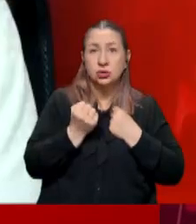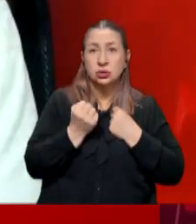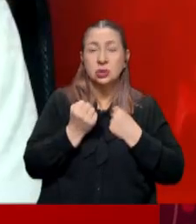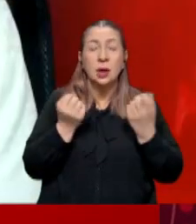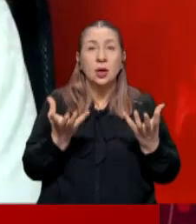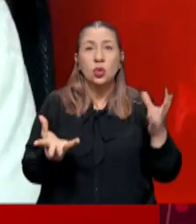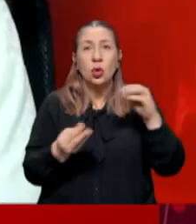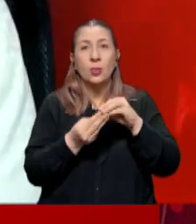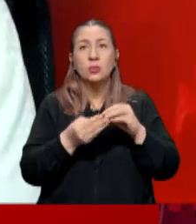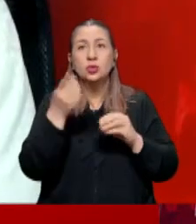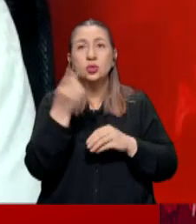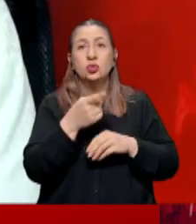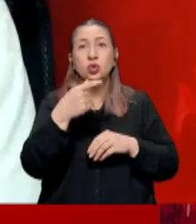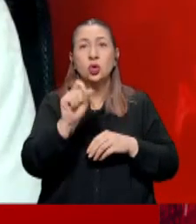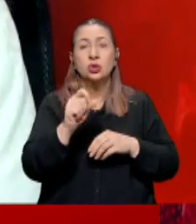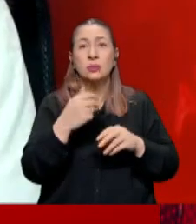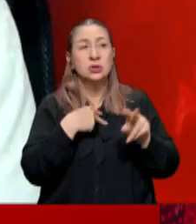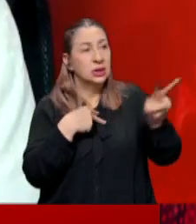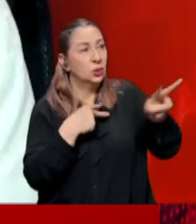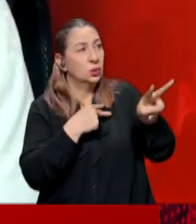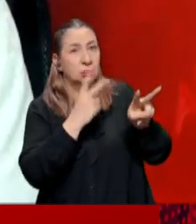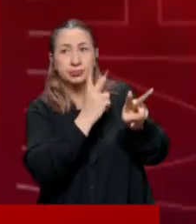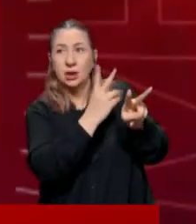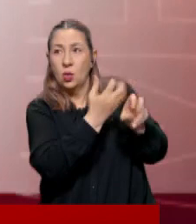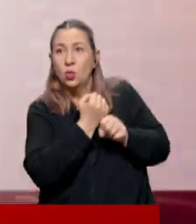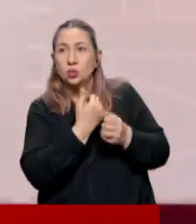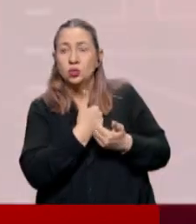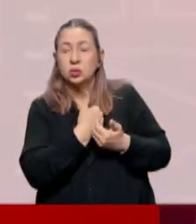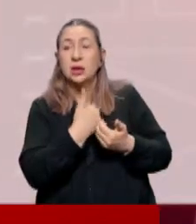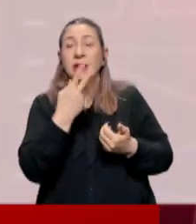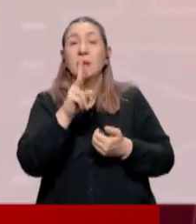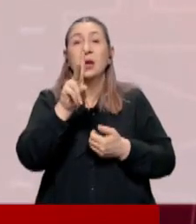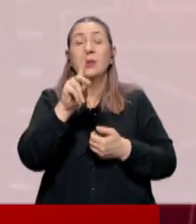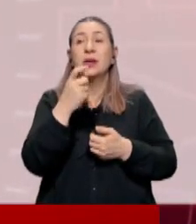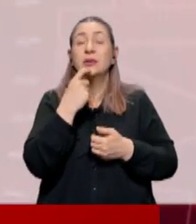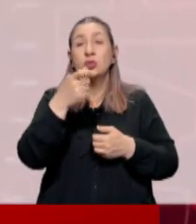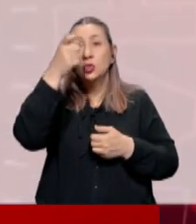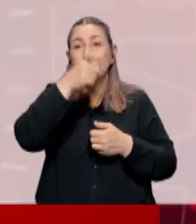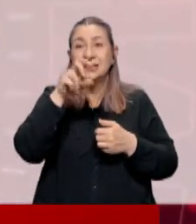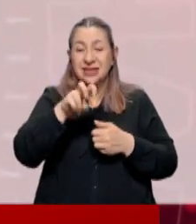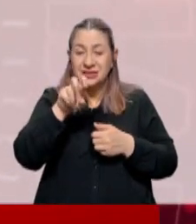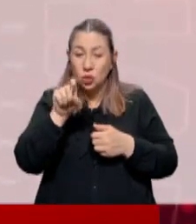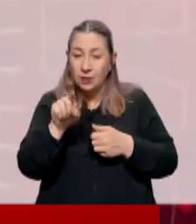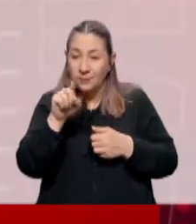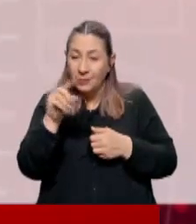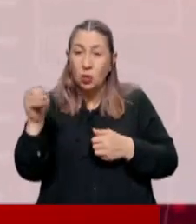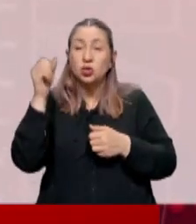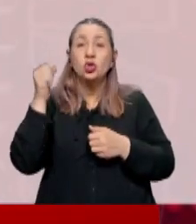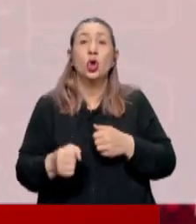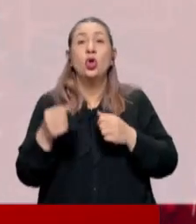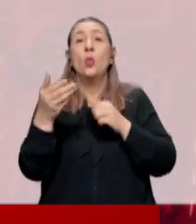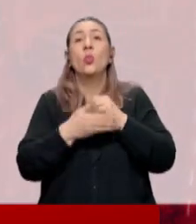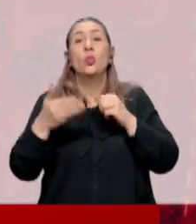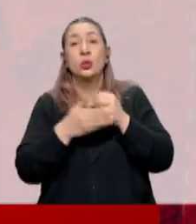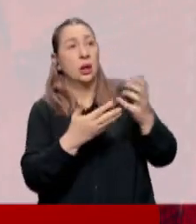ve toplamda %90'ını biz bu iki ülkeden alıyoruz. 2021 yılında Türkiye 8.1 milyon ton buğday